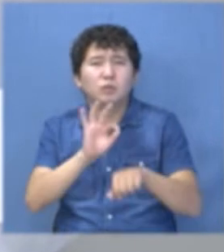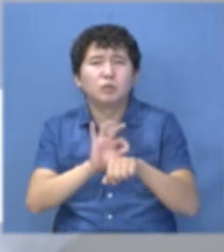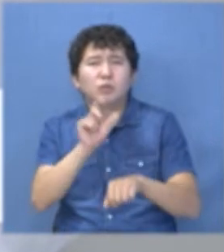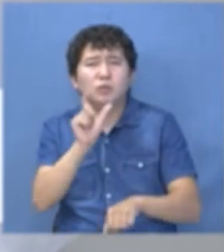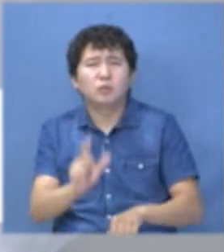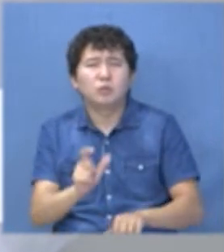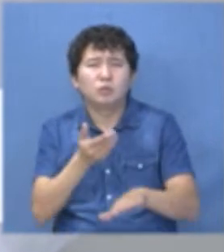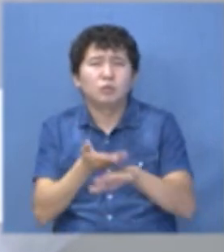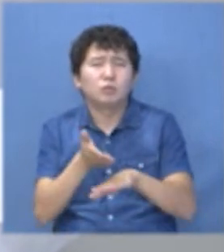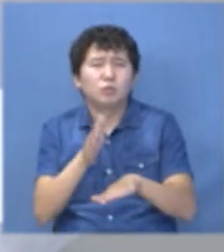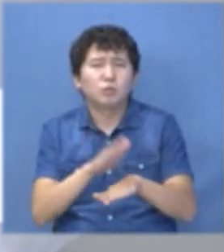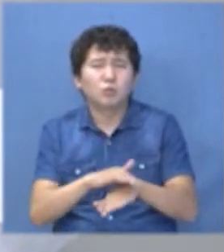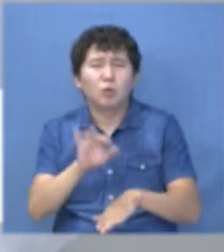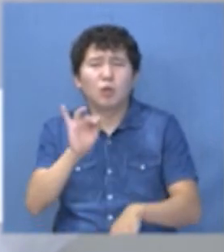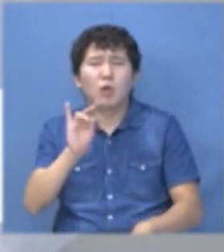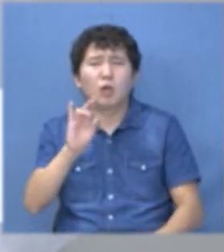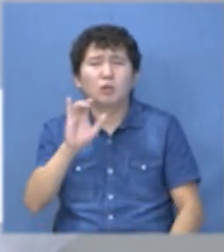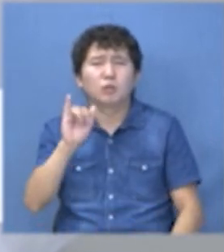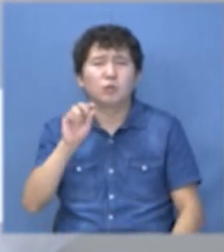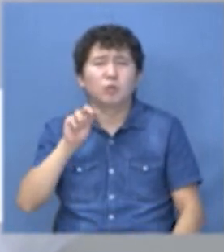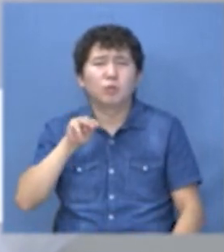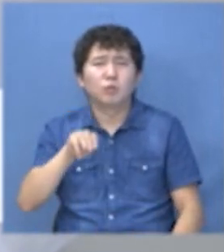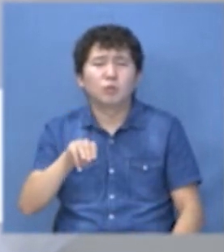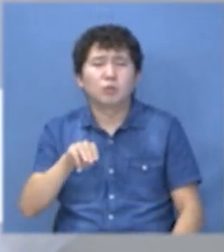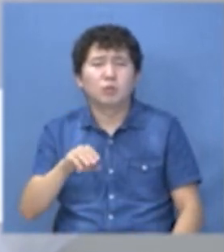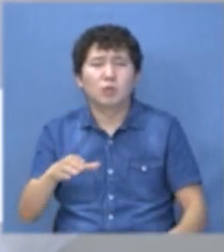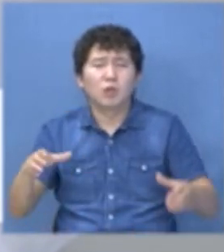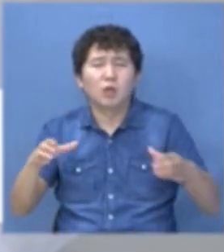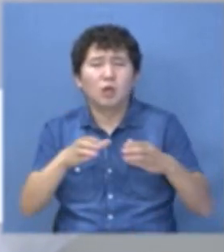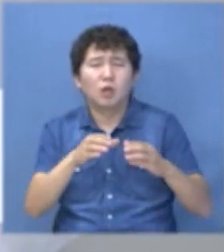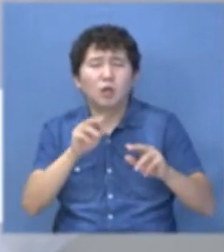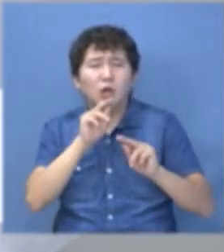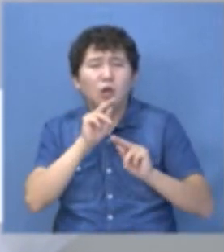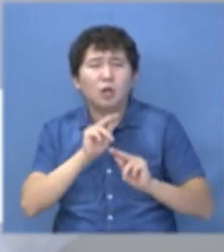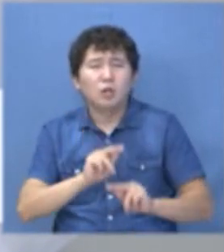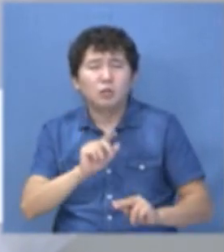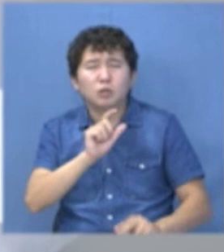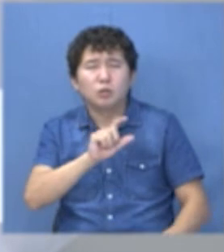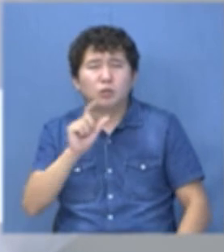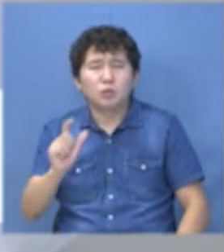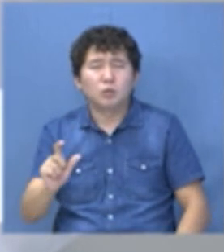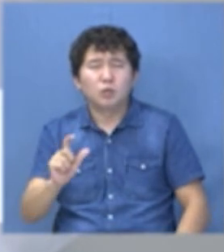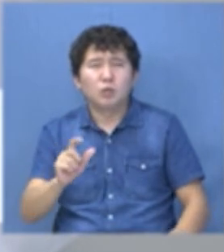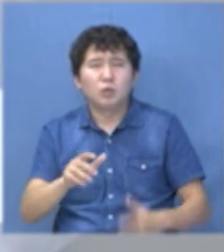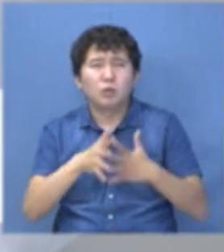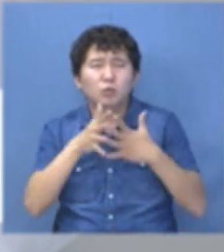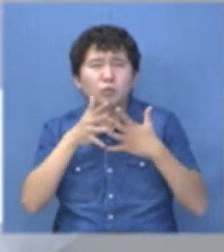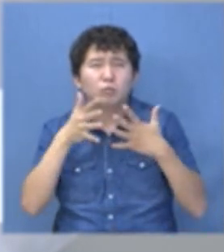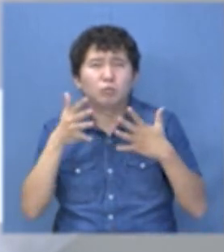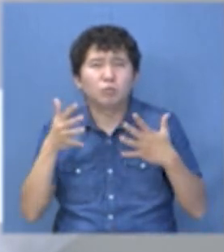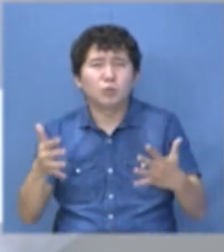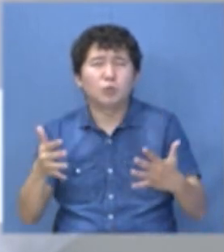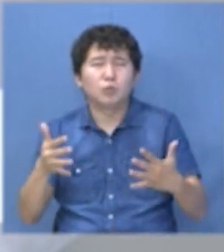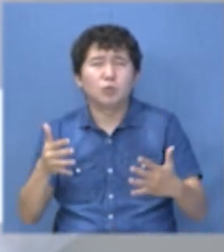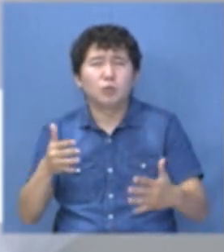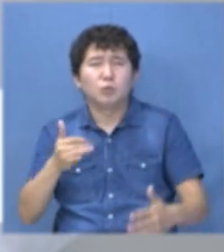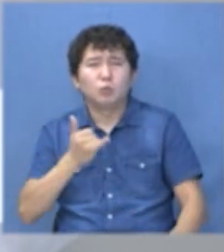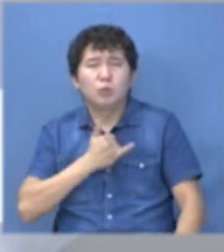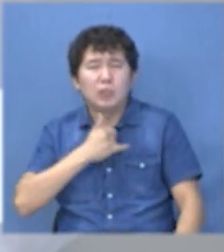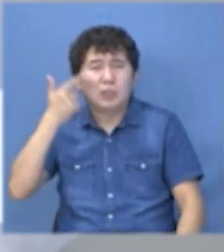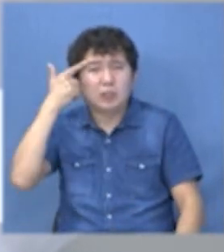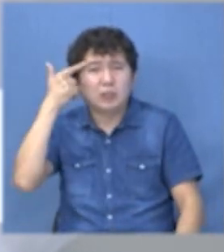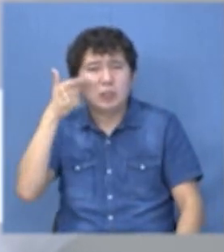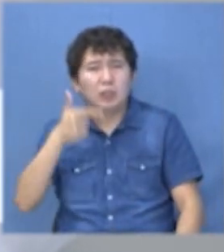инсультные. И поэтому от коллектива зависит очень многое. У нас грамотный коллектив